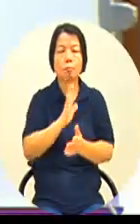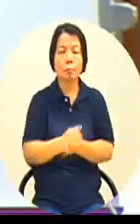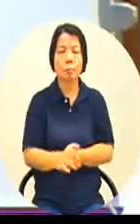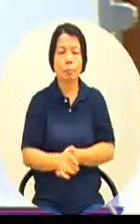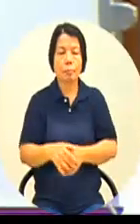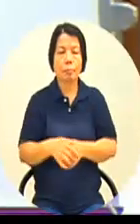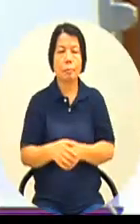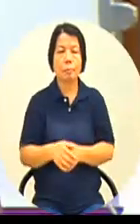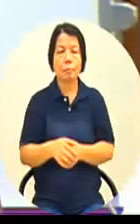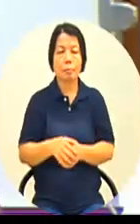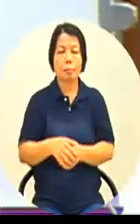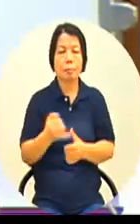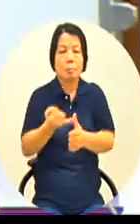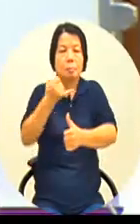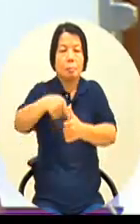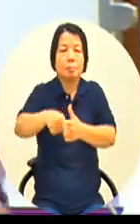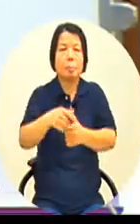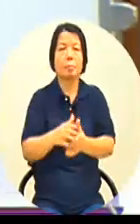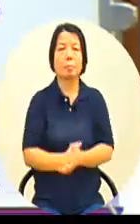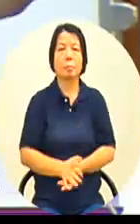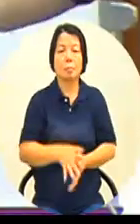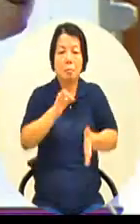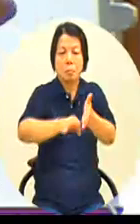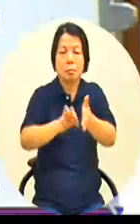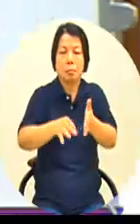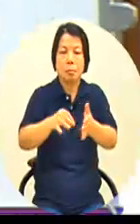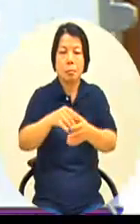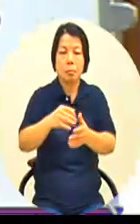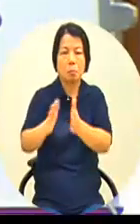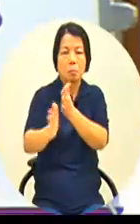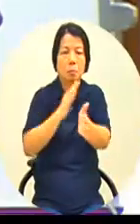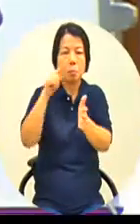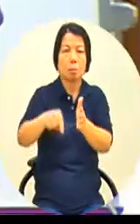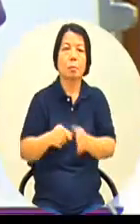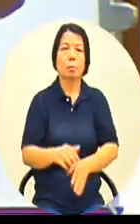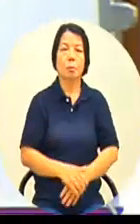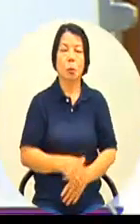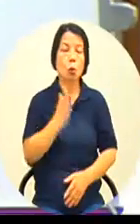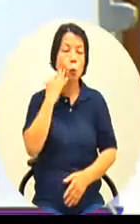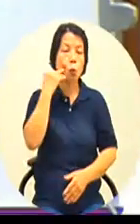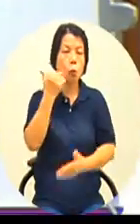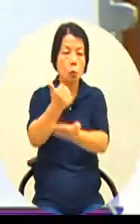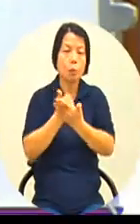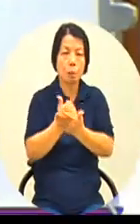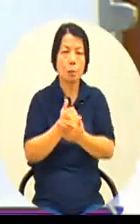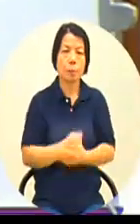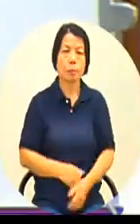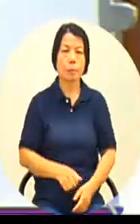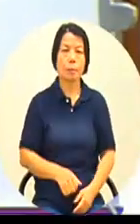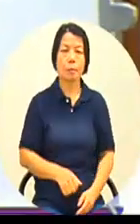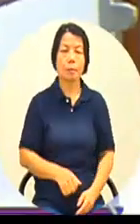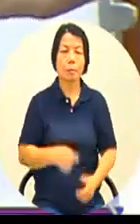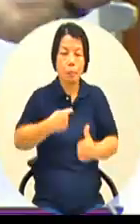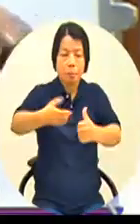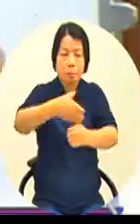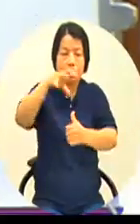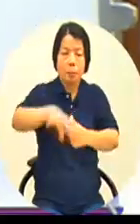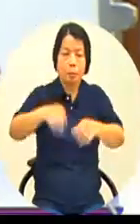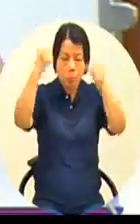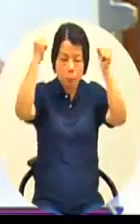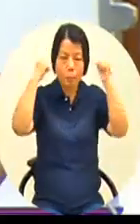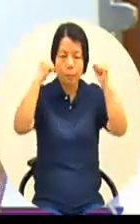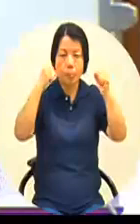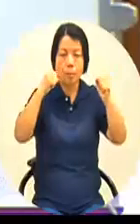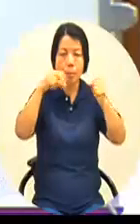因迄队那个篮网队，你若我都聘请讲吼，咱的体育教育局体育处那边聘请来